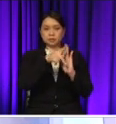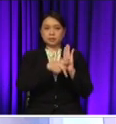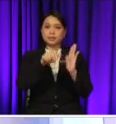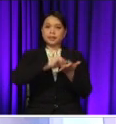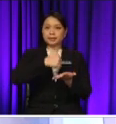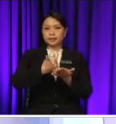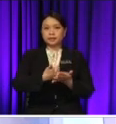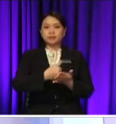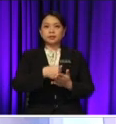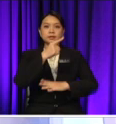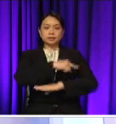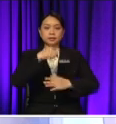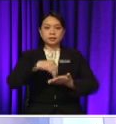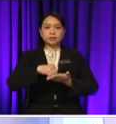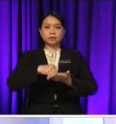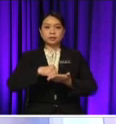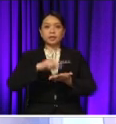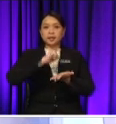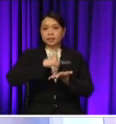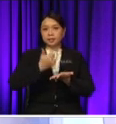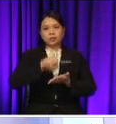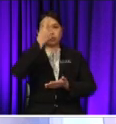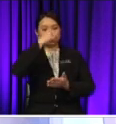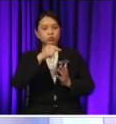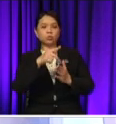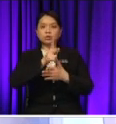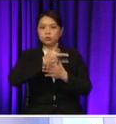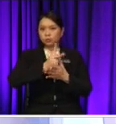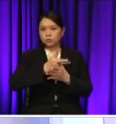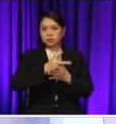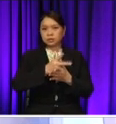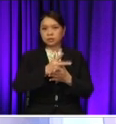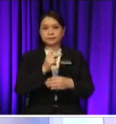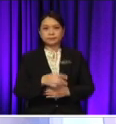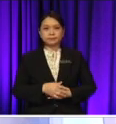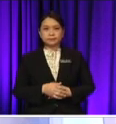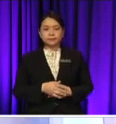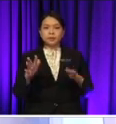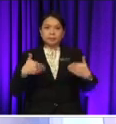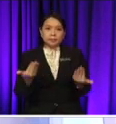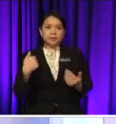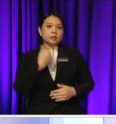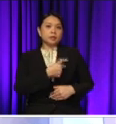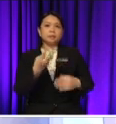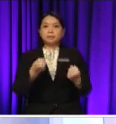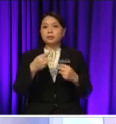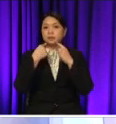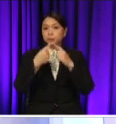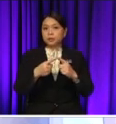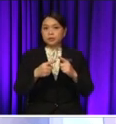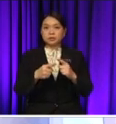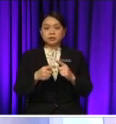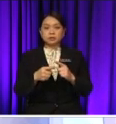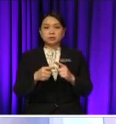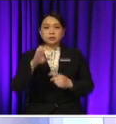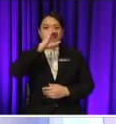topik kita hari ini perekonomian untuk perkongsian kita nggak tahu bagaimana kita tidak menjawab contoh menjawab